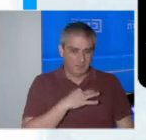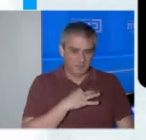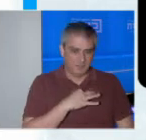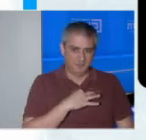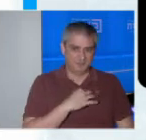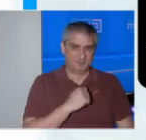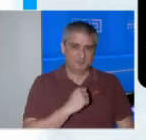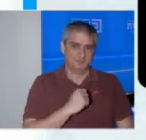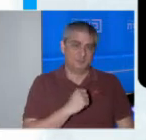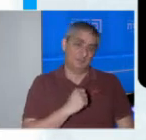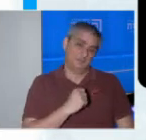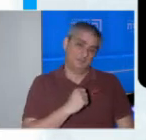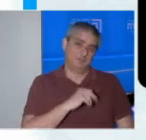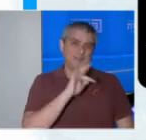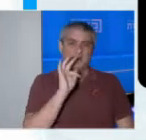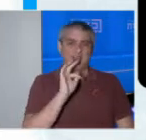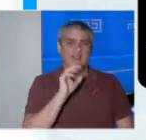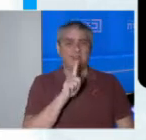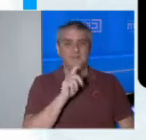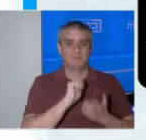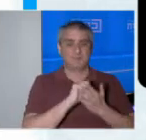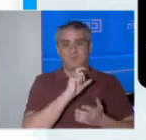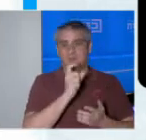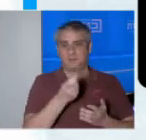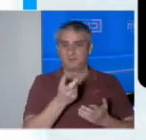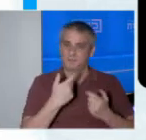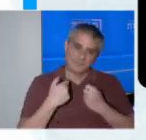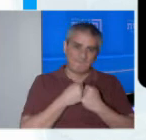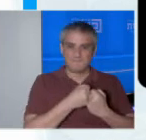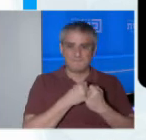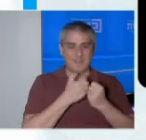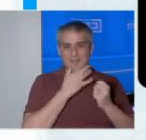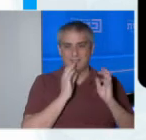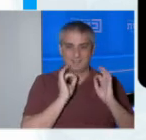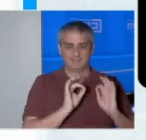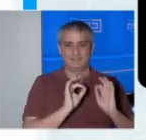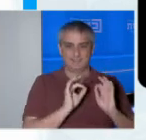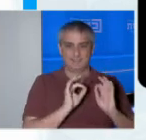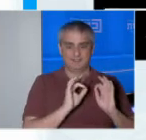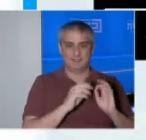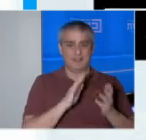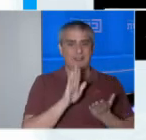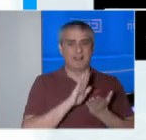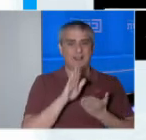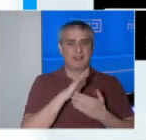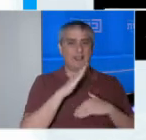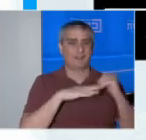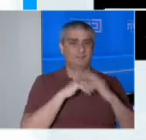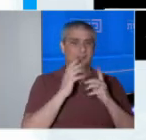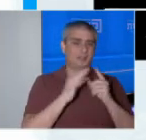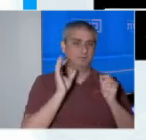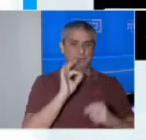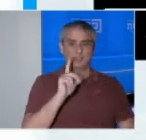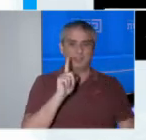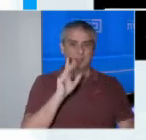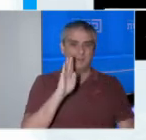שלי. טליה לוין ממעריב, פייט רציני ללזניית טפו צ'יפס